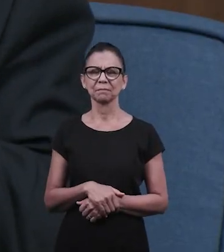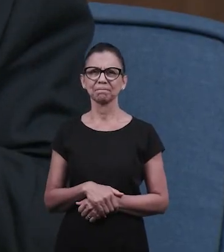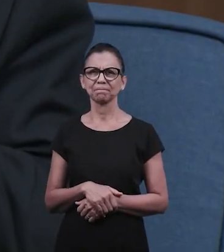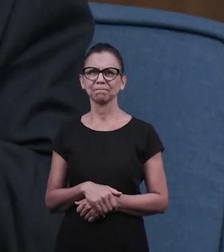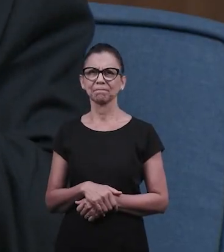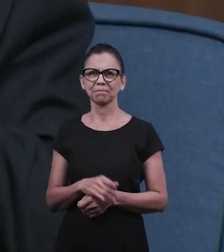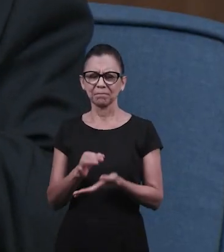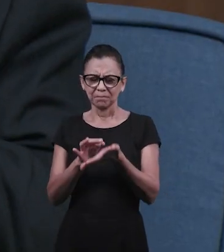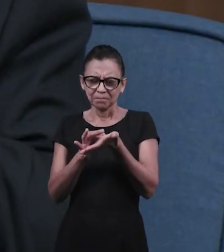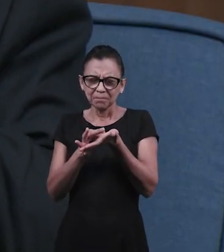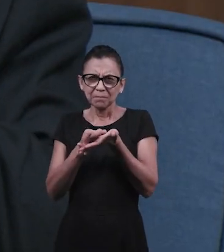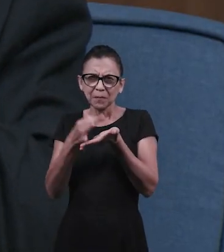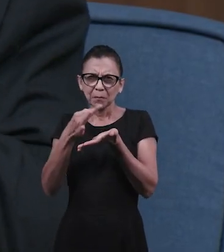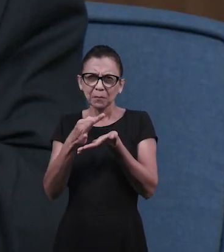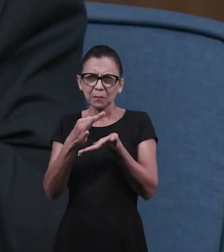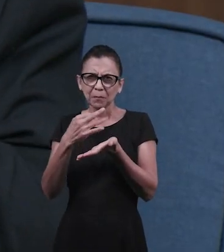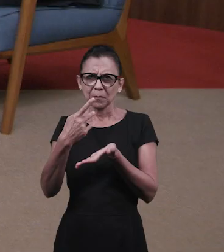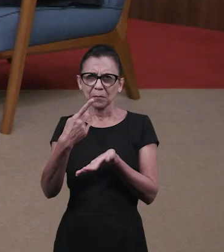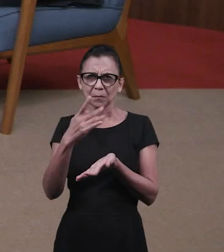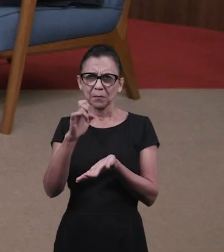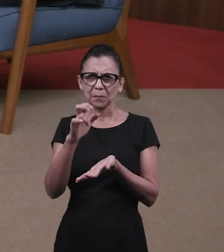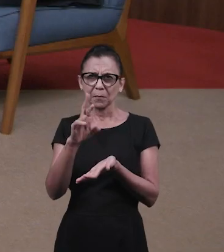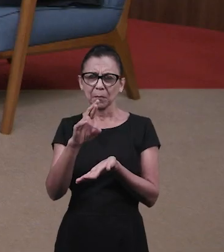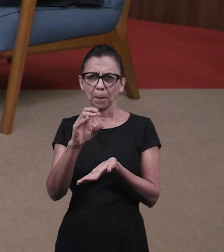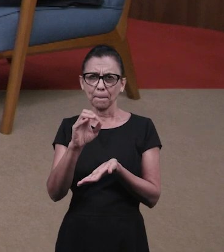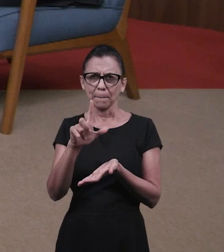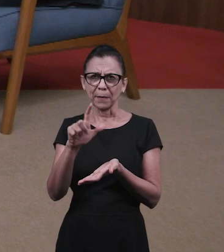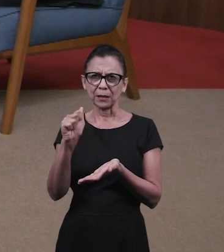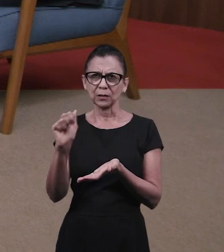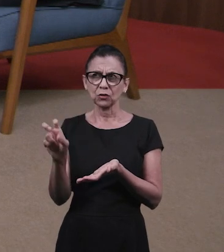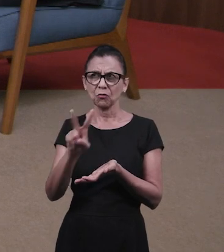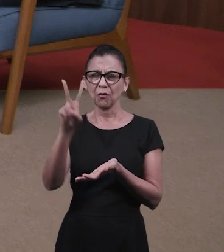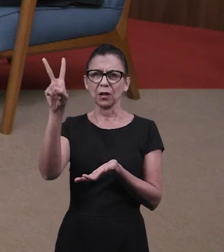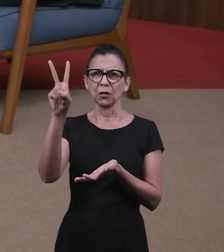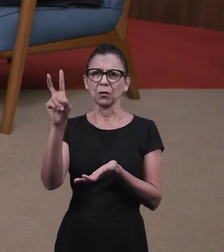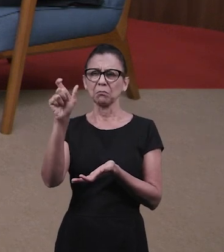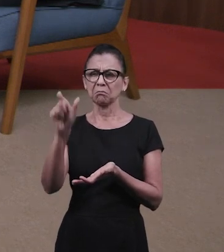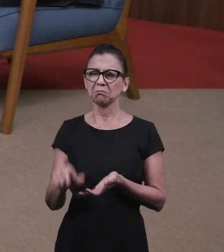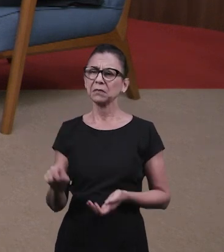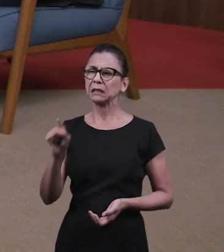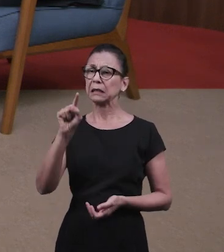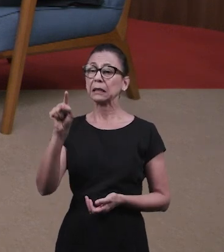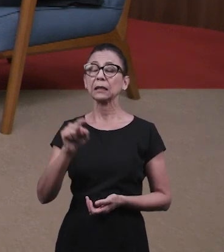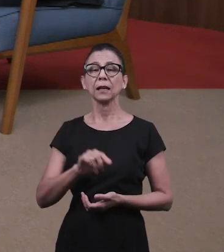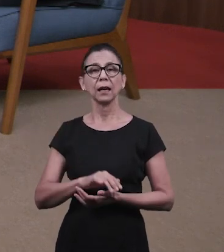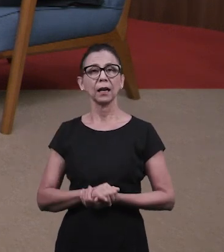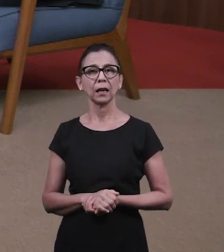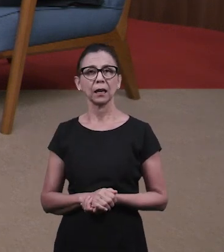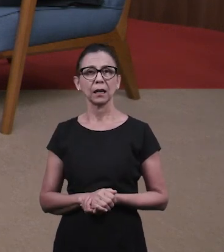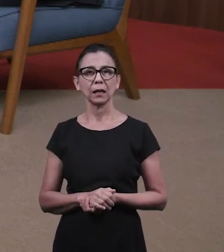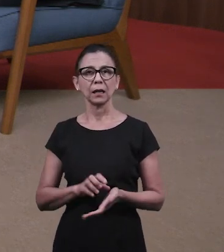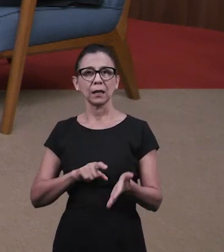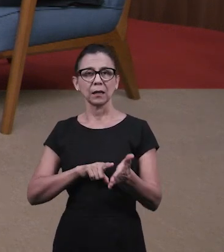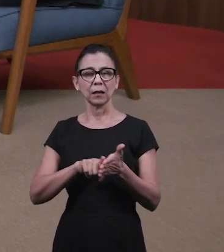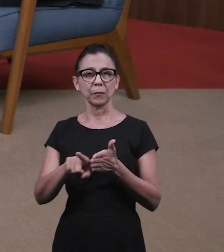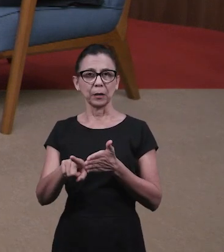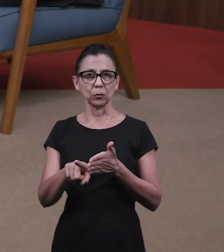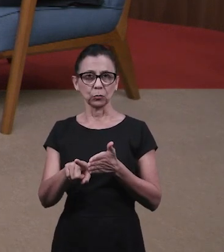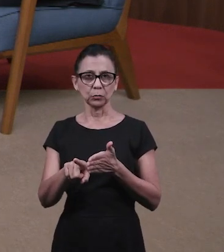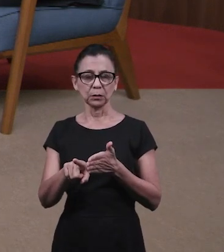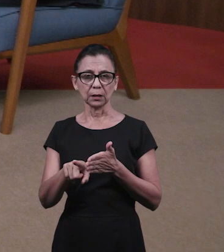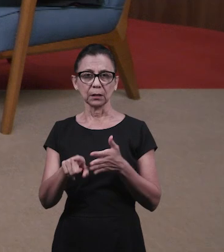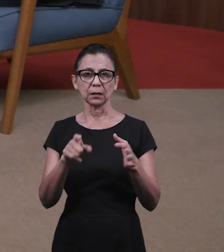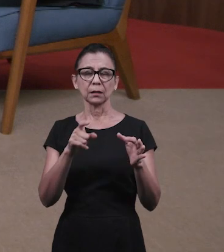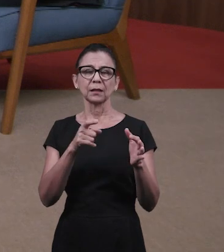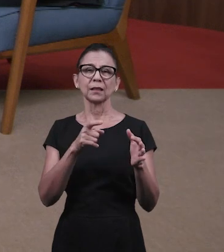qui est la perle de grand prix? Cette question a été posée à l'école biblique dominicale, mais le dernier week-end, il